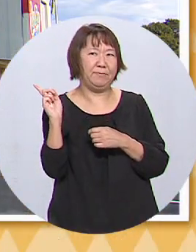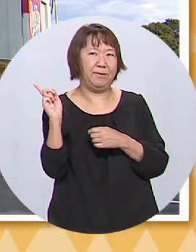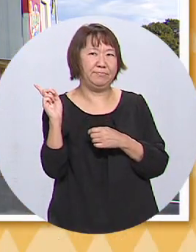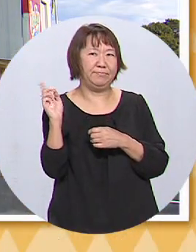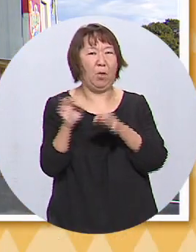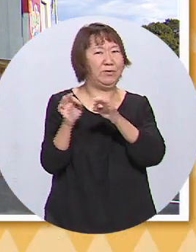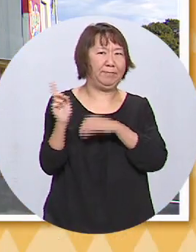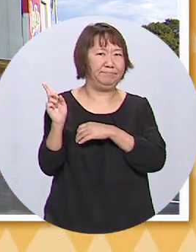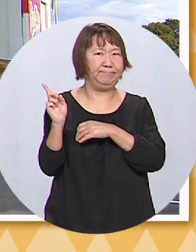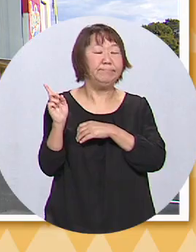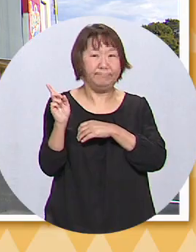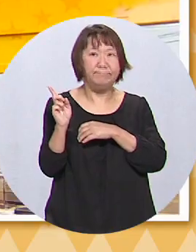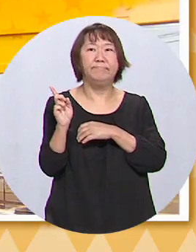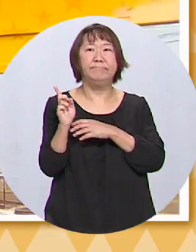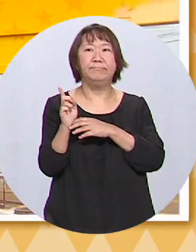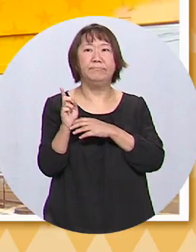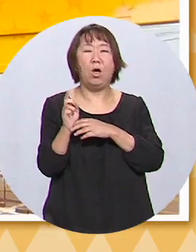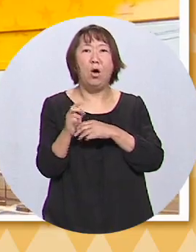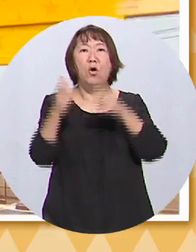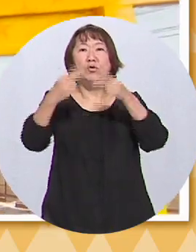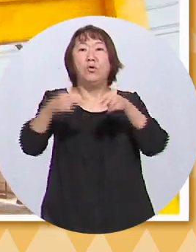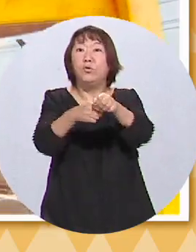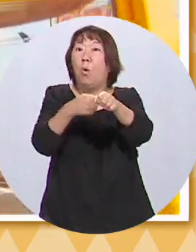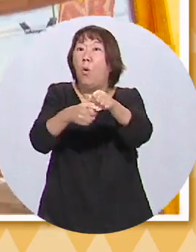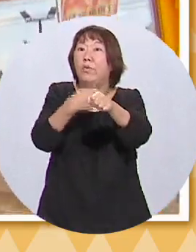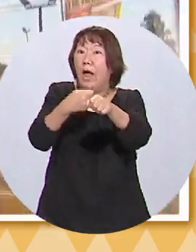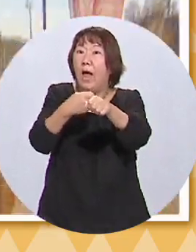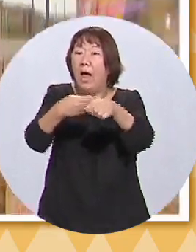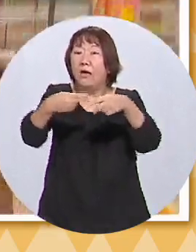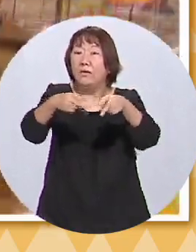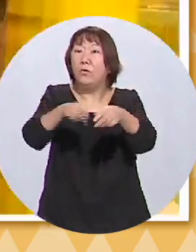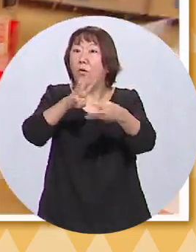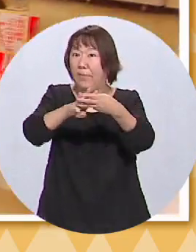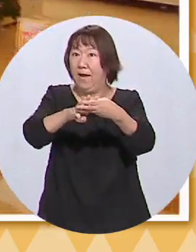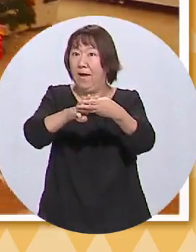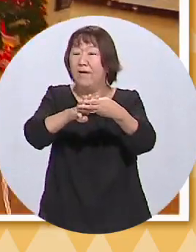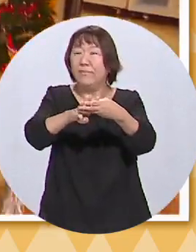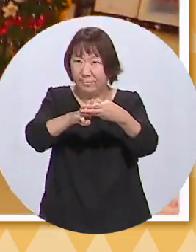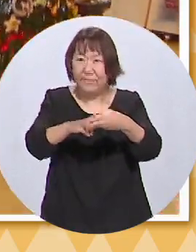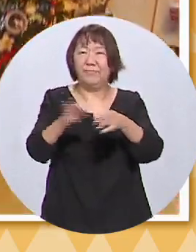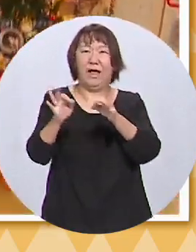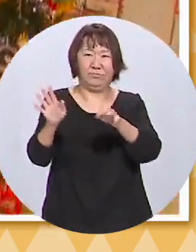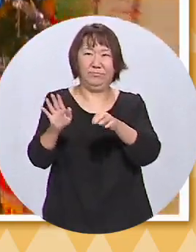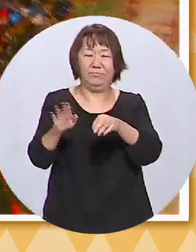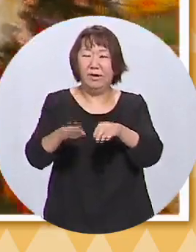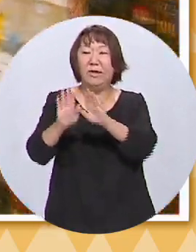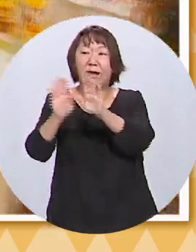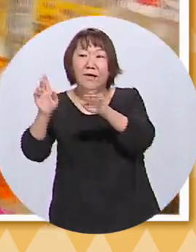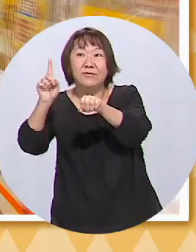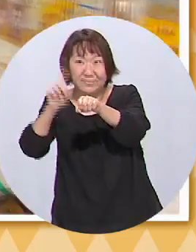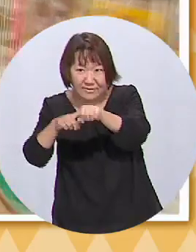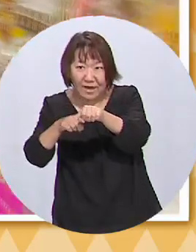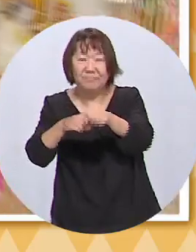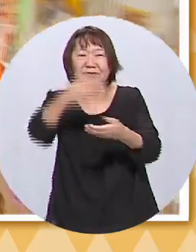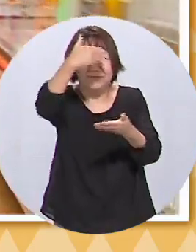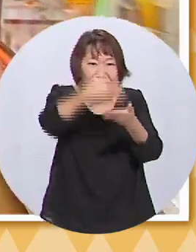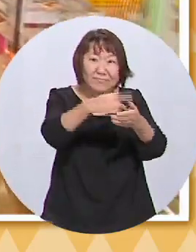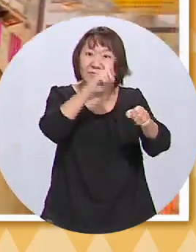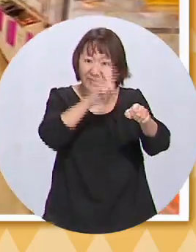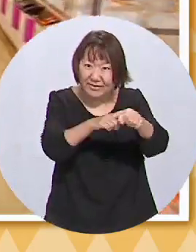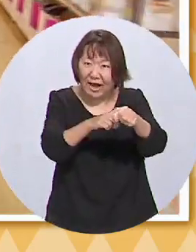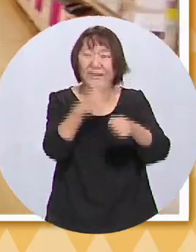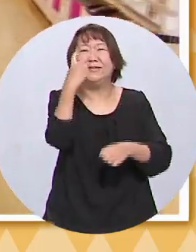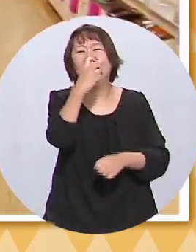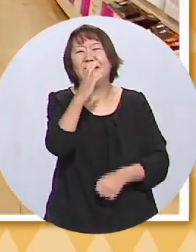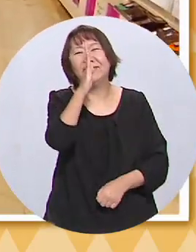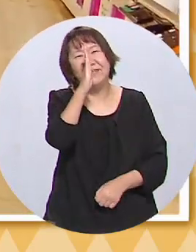パンキャッチャーはエブリデイ行田店で楽しむことができます。営業時間などはエブリデイ行田で検索してみて